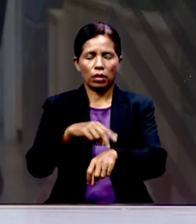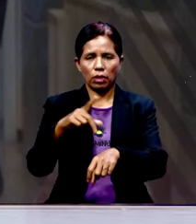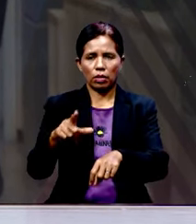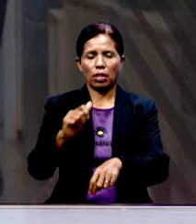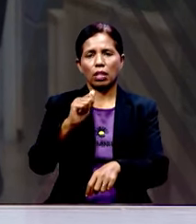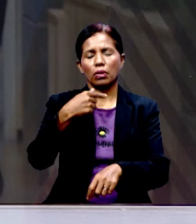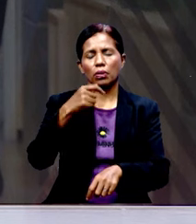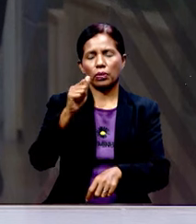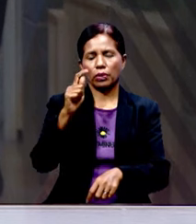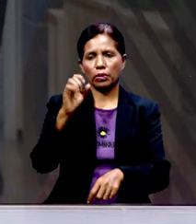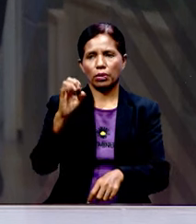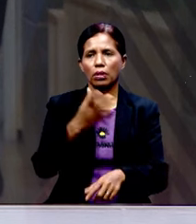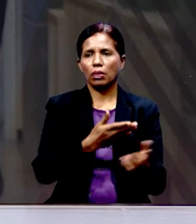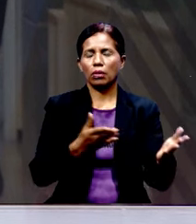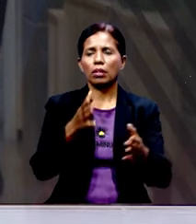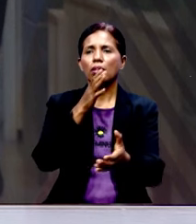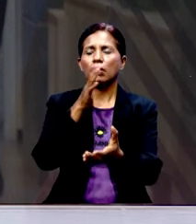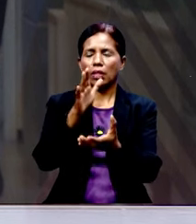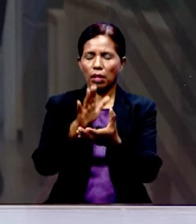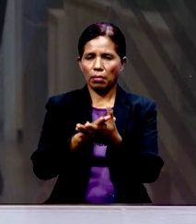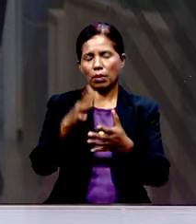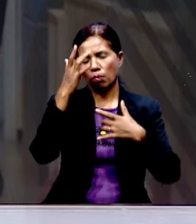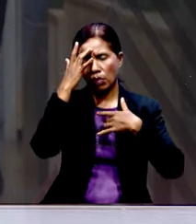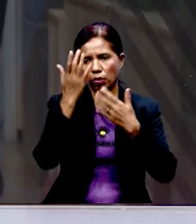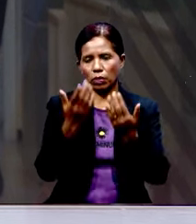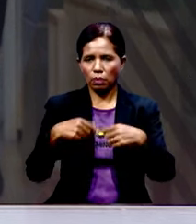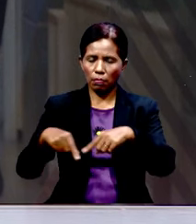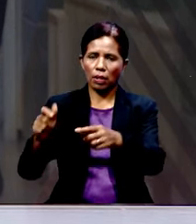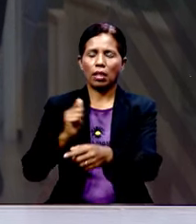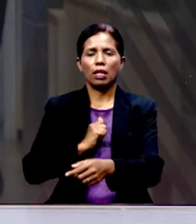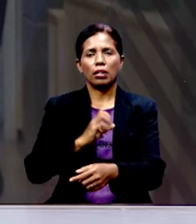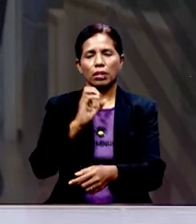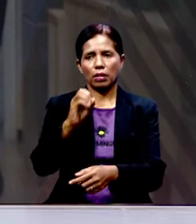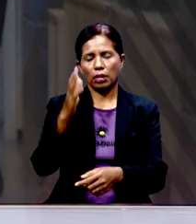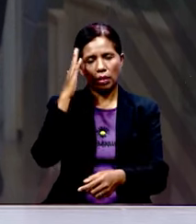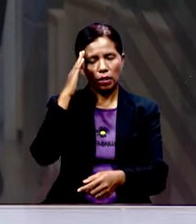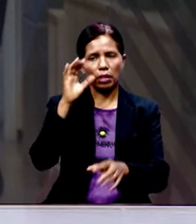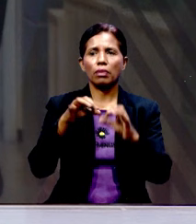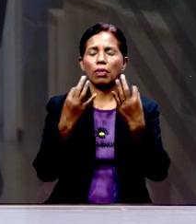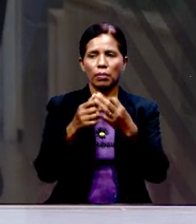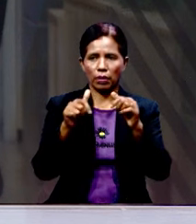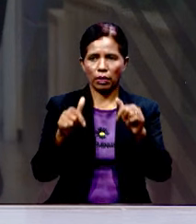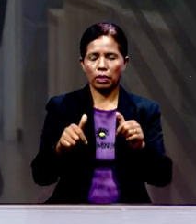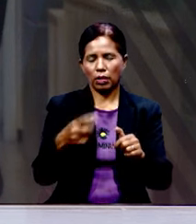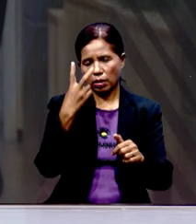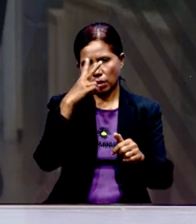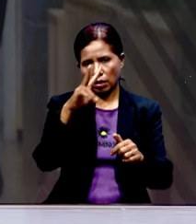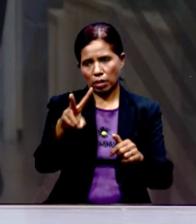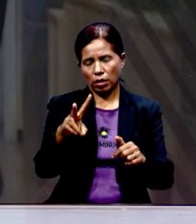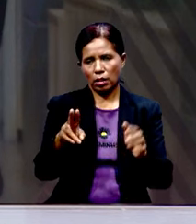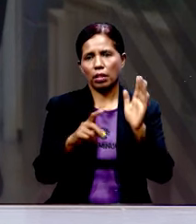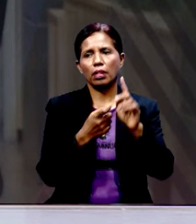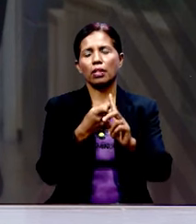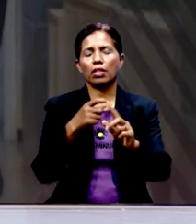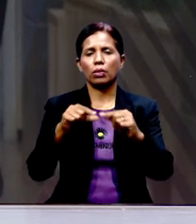Agustino Mendonça se lorifila ne kabeng nebe moras grave bainaru. Ato ten histori familia de nenien, akompanya tui irmai reportazen